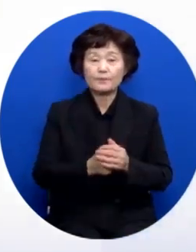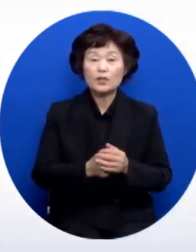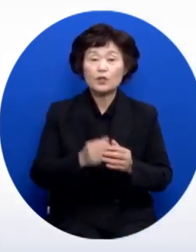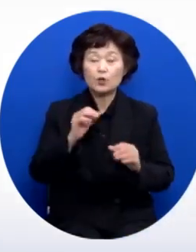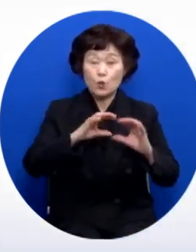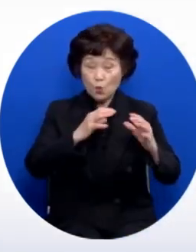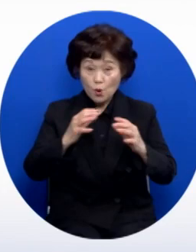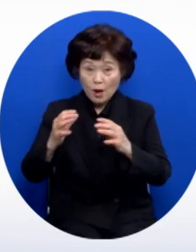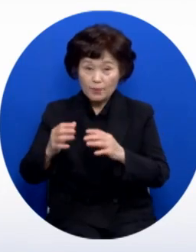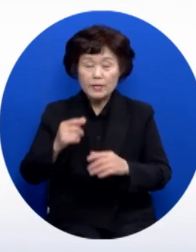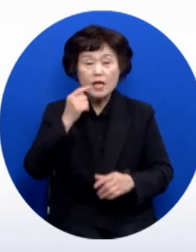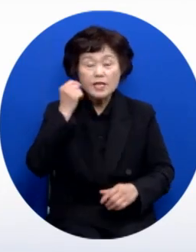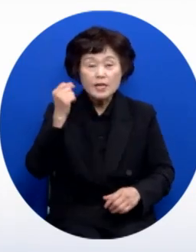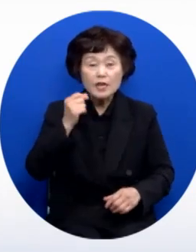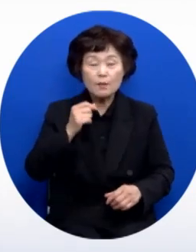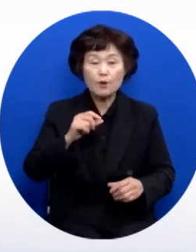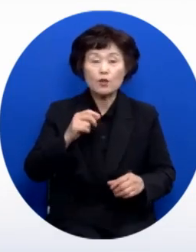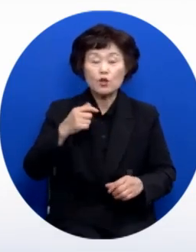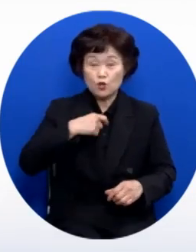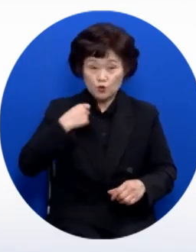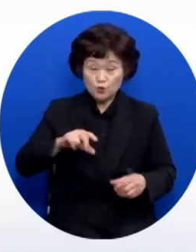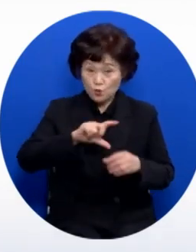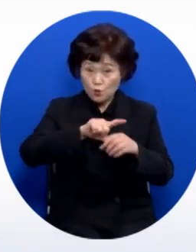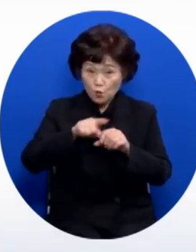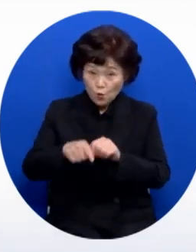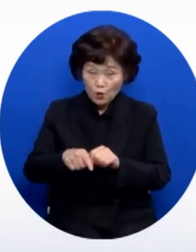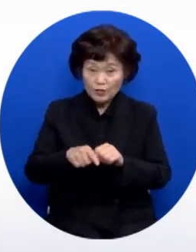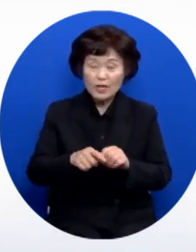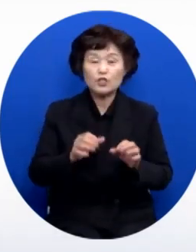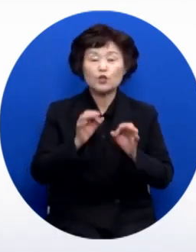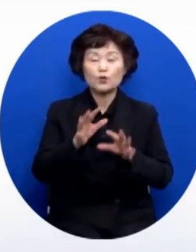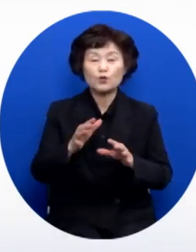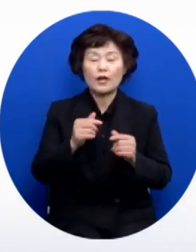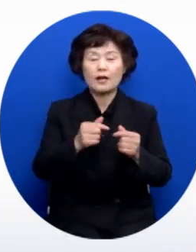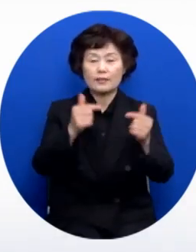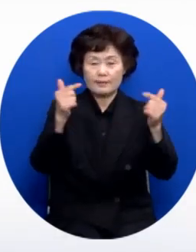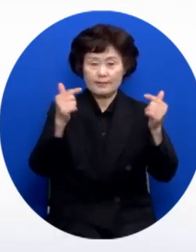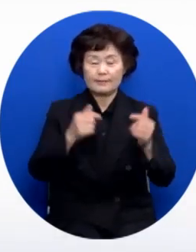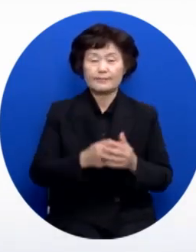국가별로는 일본과 중화권에서 유입한 투자가 크게 늘어난 것으로 집계됐습니다.